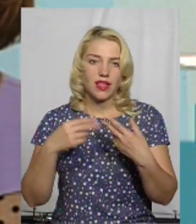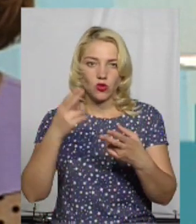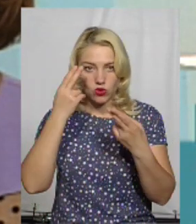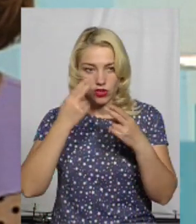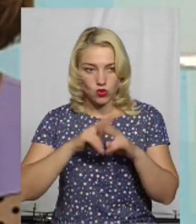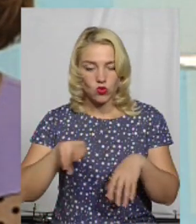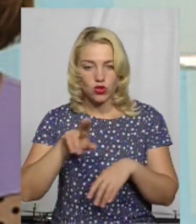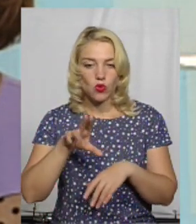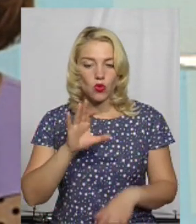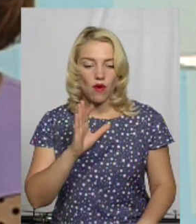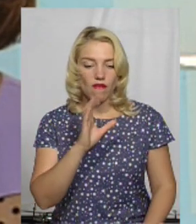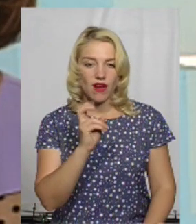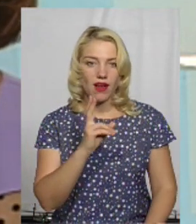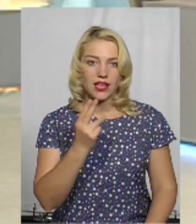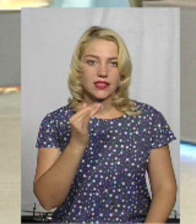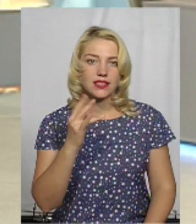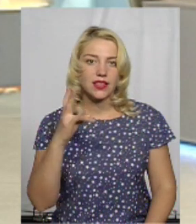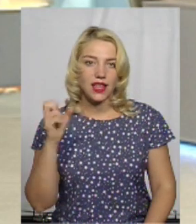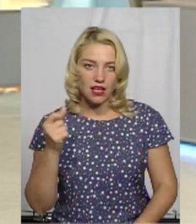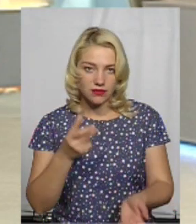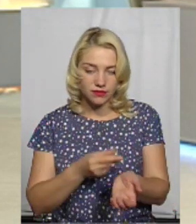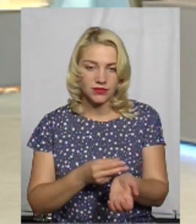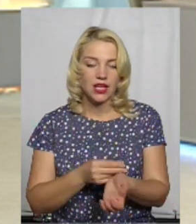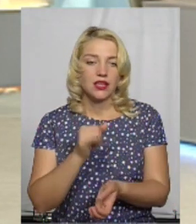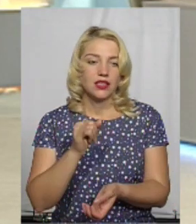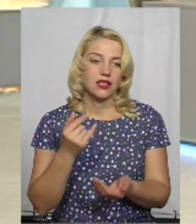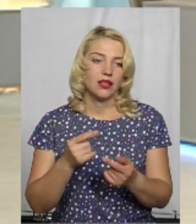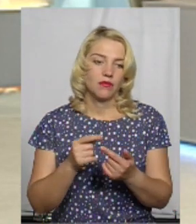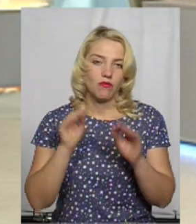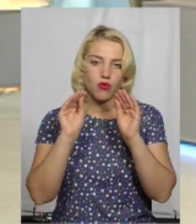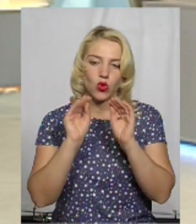яку можна почитати, чи там